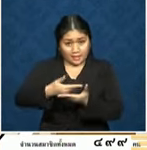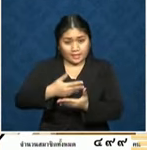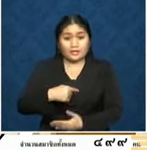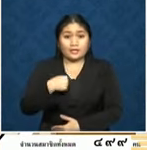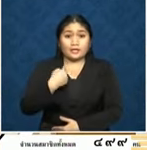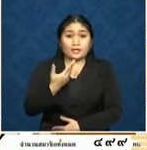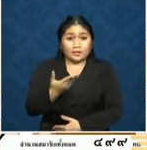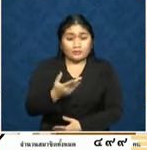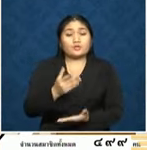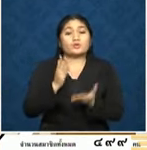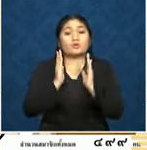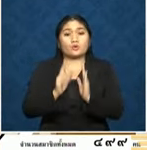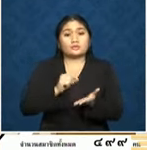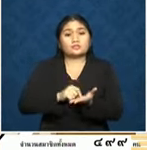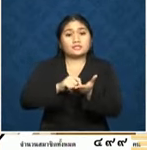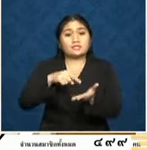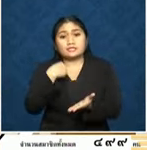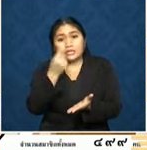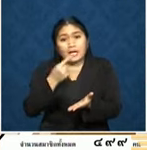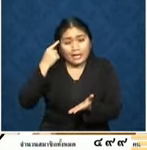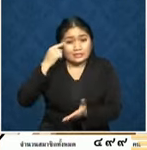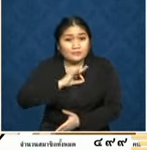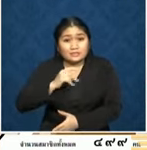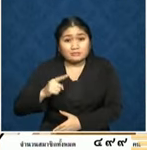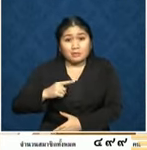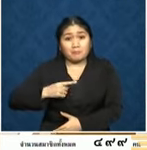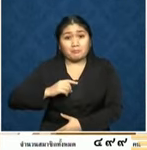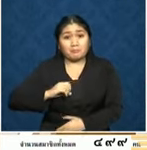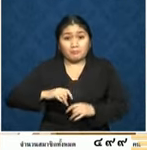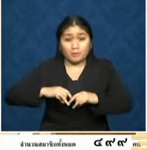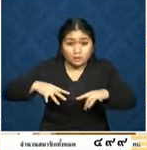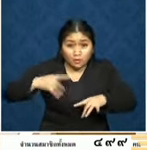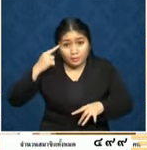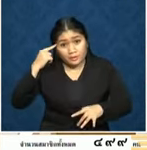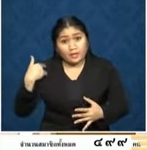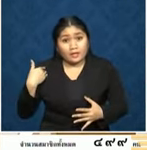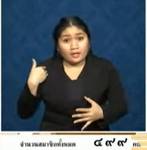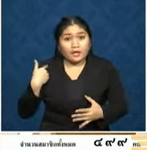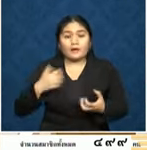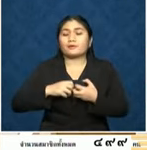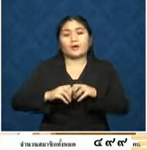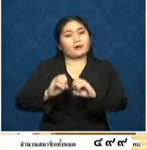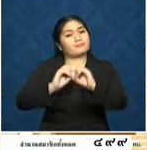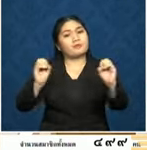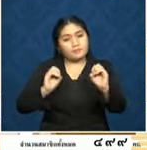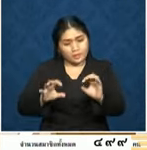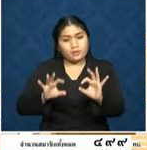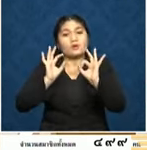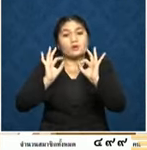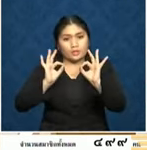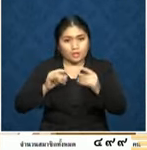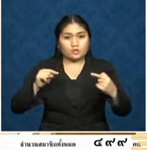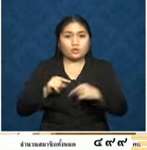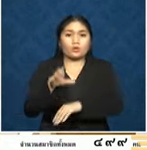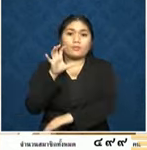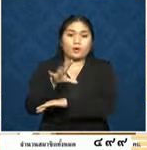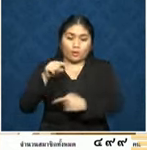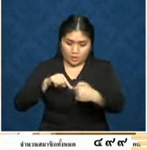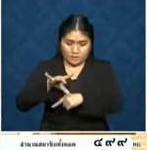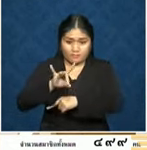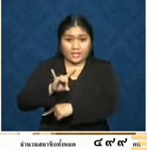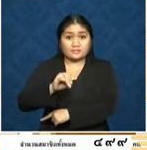ทั้งผู้เสนอแล้วก็สมาชิกท่านใดจะขัดข้องไหมครับครับถ้าไม่ขัดข้องผมขอใช้อำนาจตามข้อบังคับข้อที่88นะ